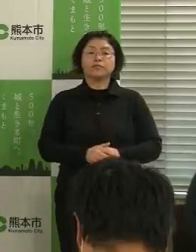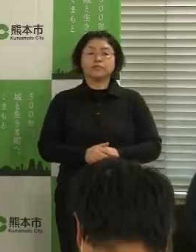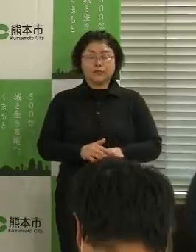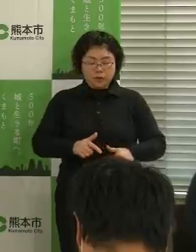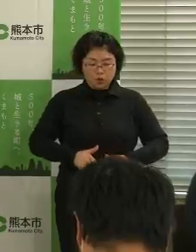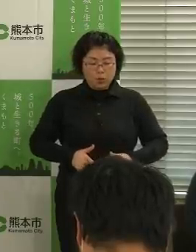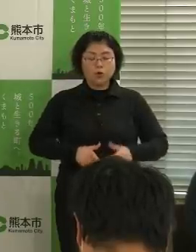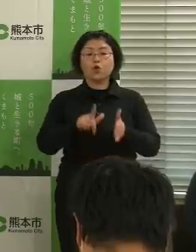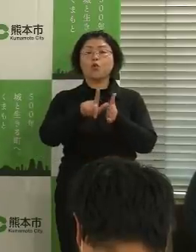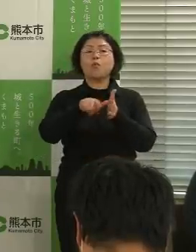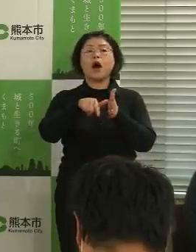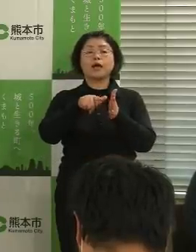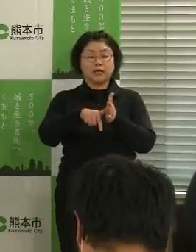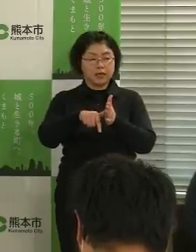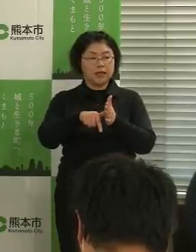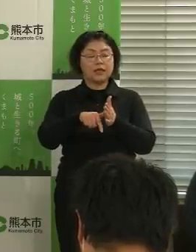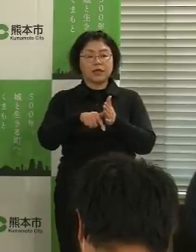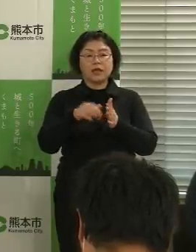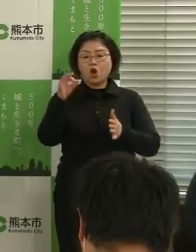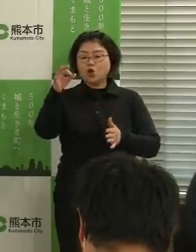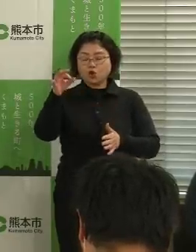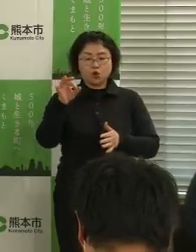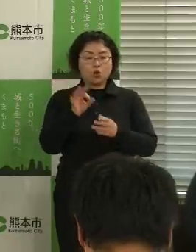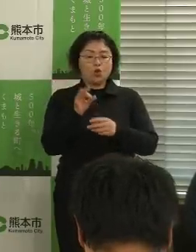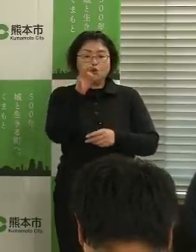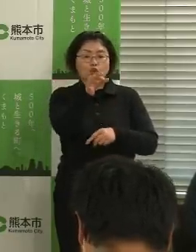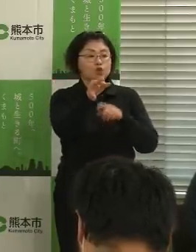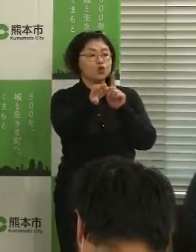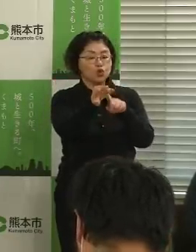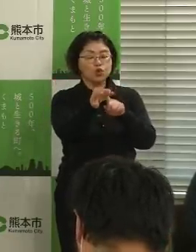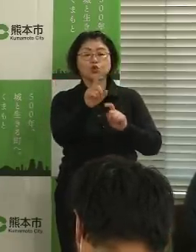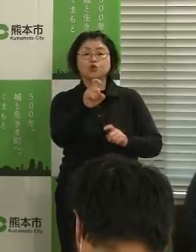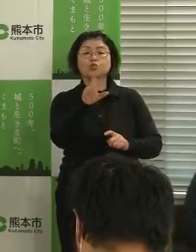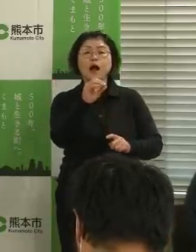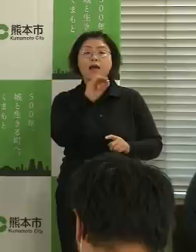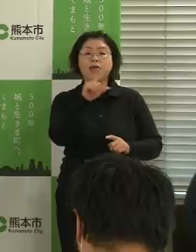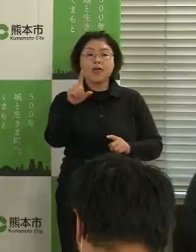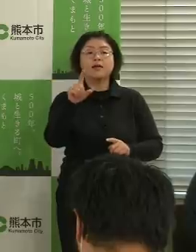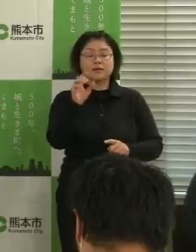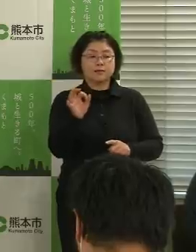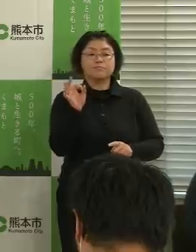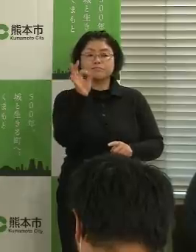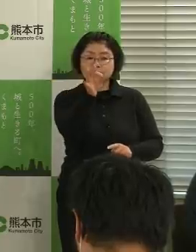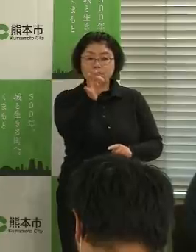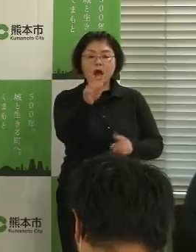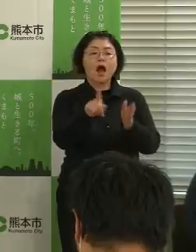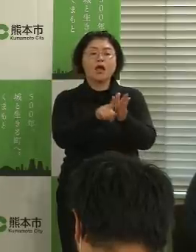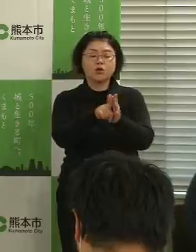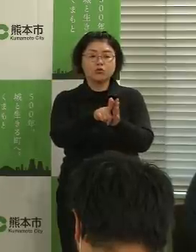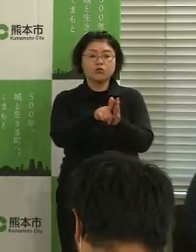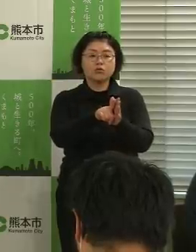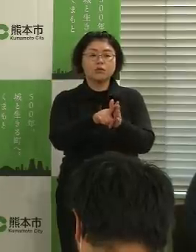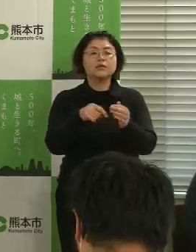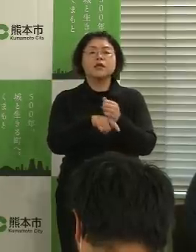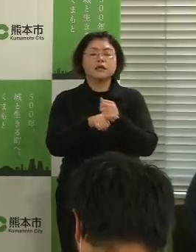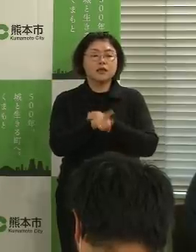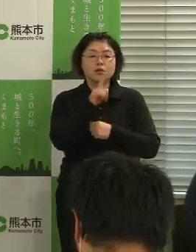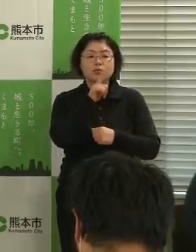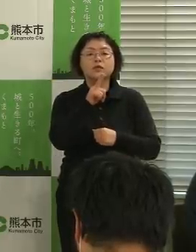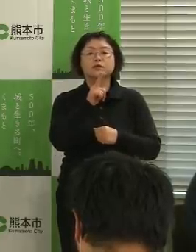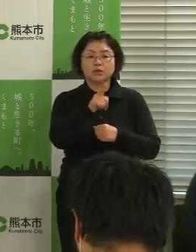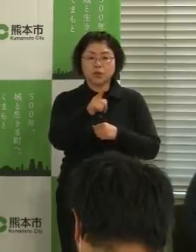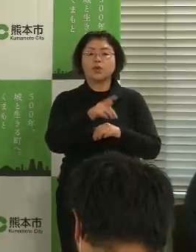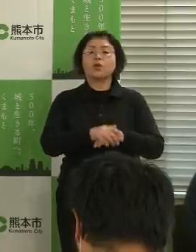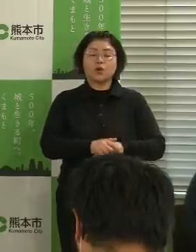の熊本の場合なぜこの給付金をですね急ぐかといったら、もうその資金的な面もそうなんですけれども、とにか